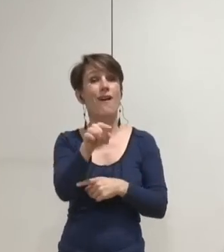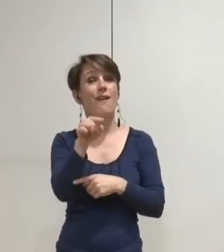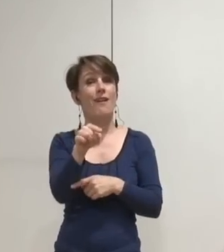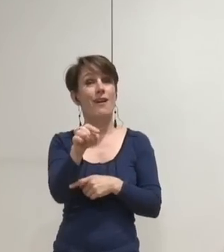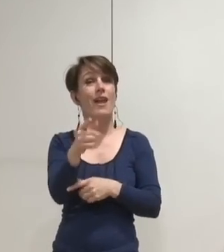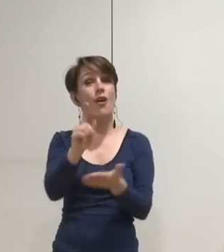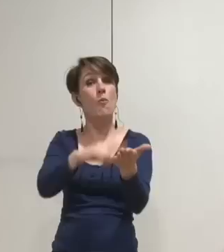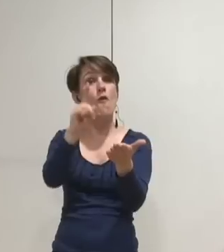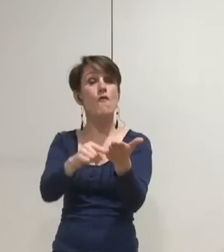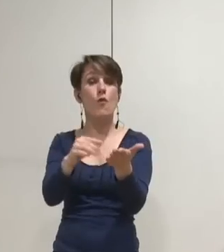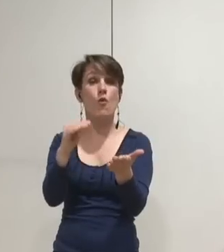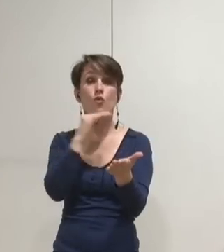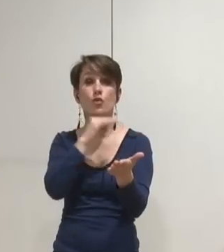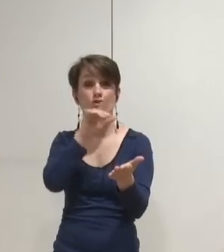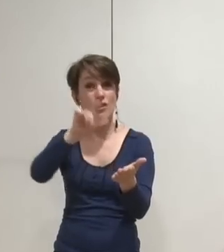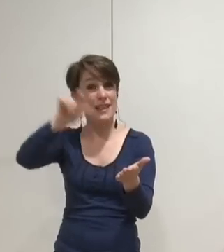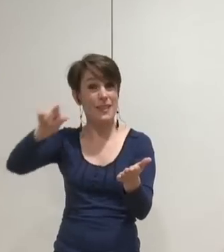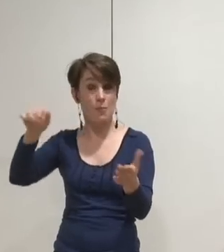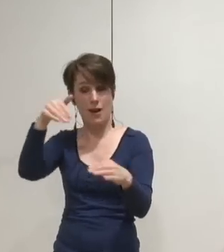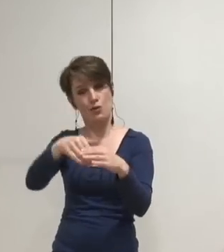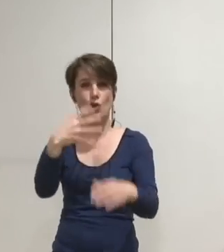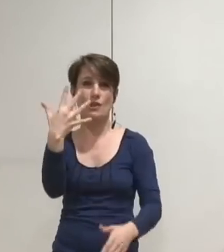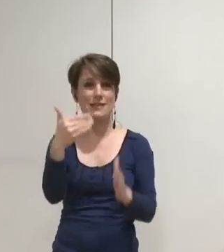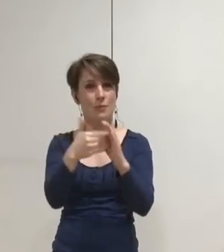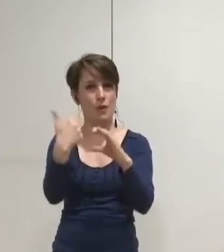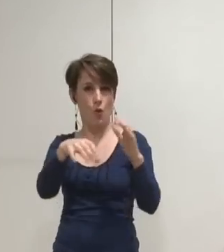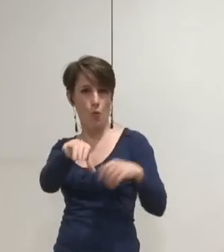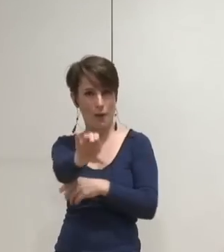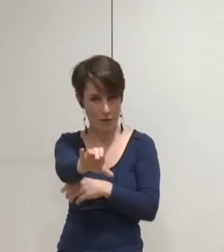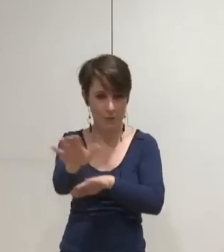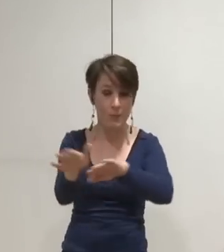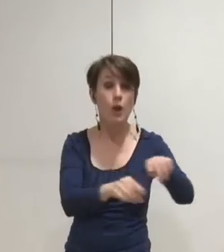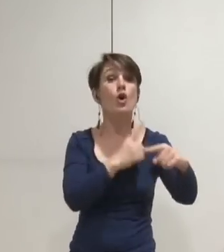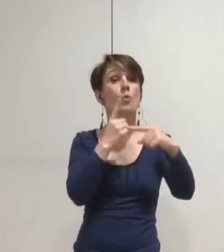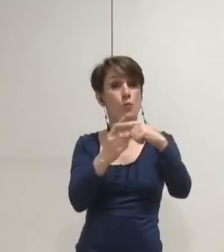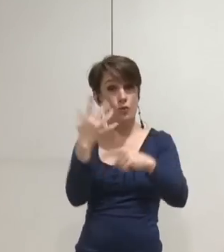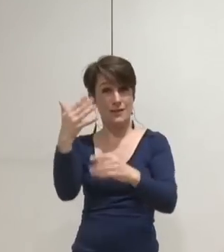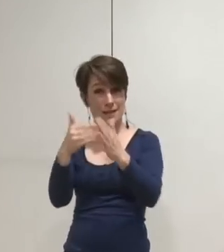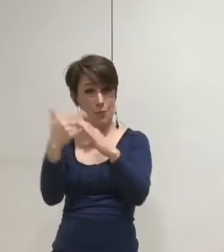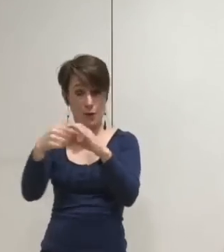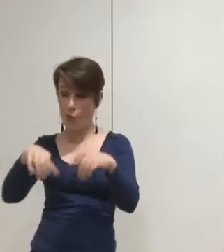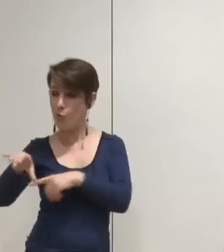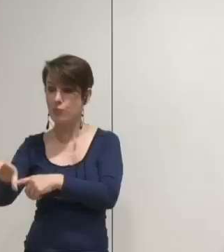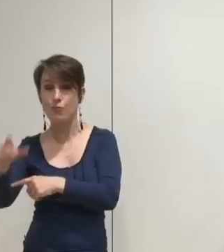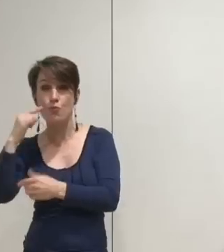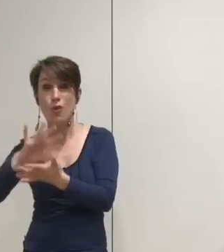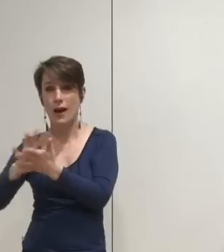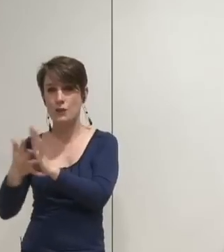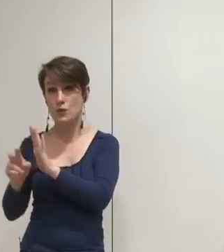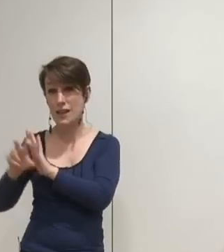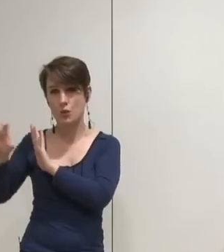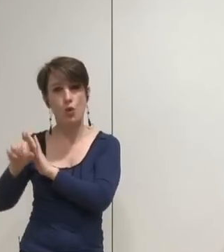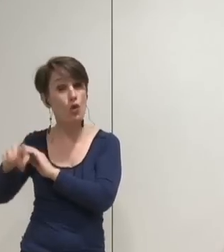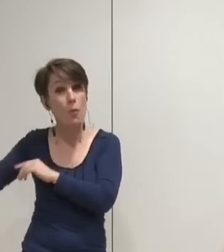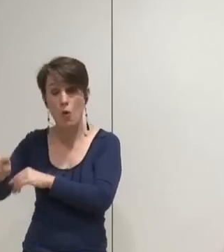fond d'urgence Népal et la ville de Grenoble soutiendra également à hauteur de 5000 € les associations grenoboise qui ont établi des